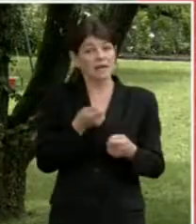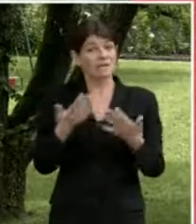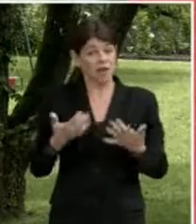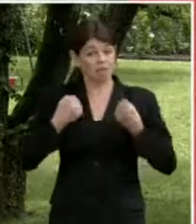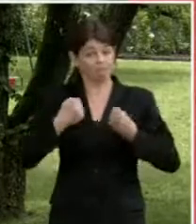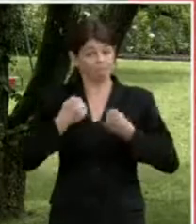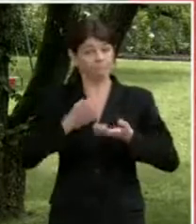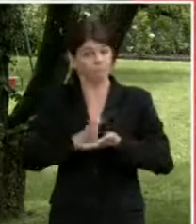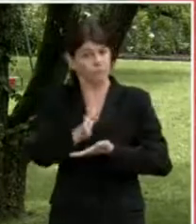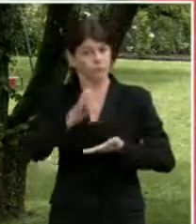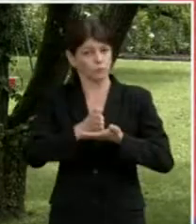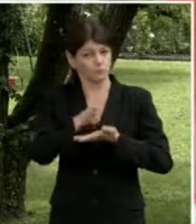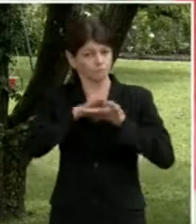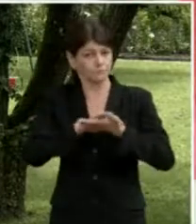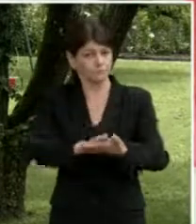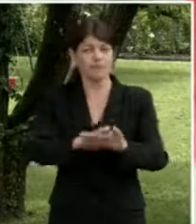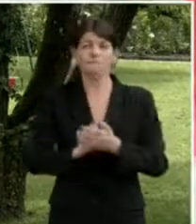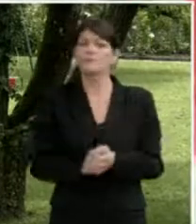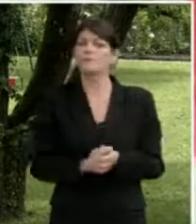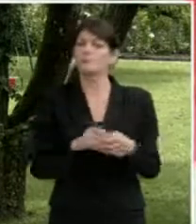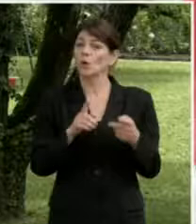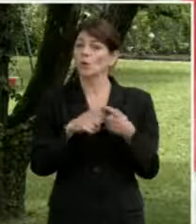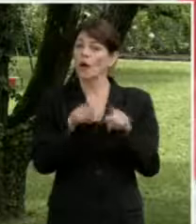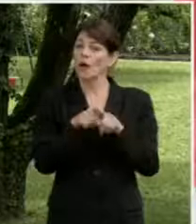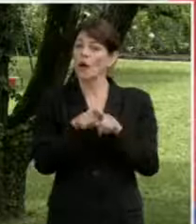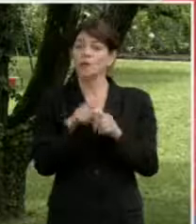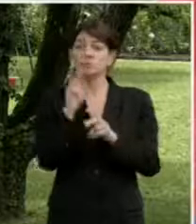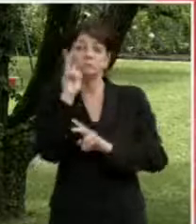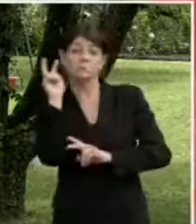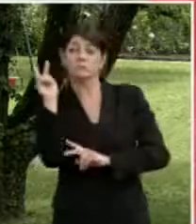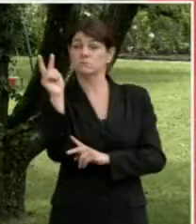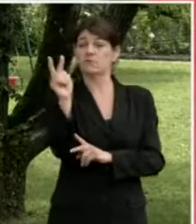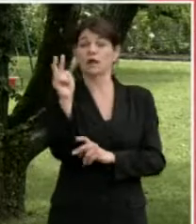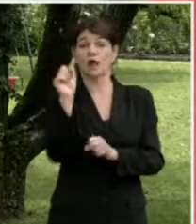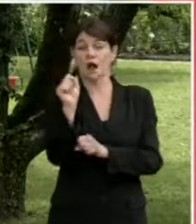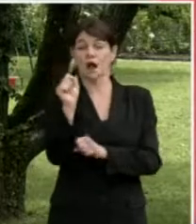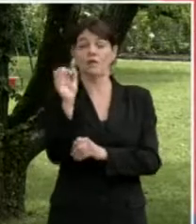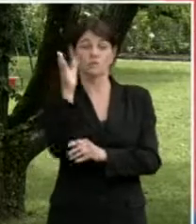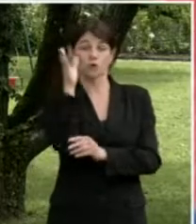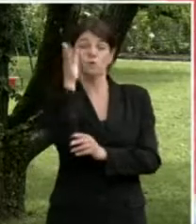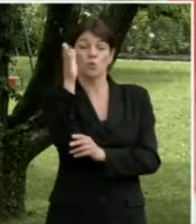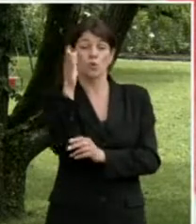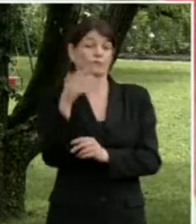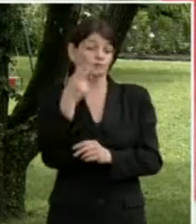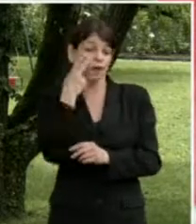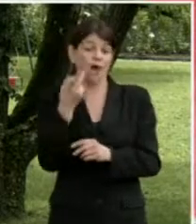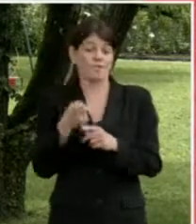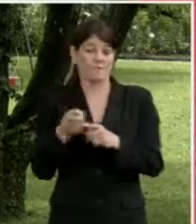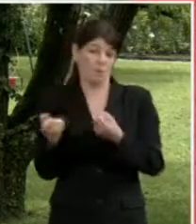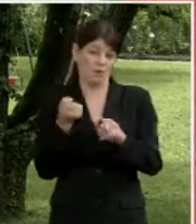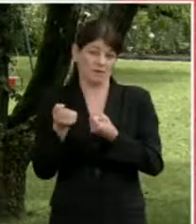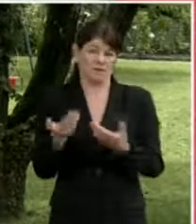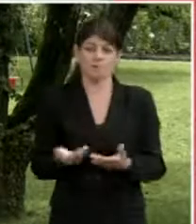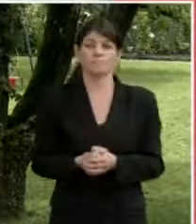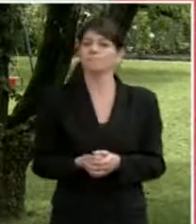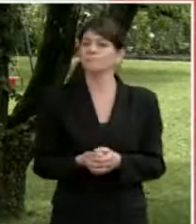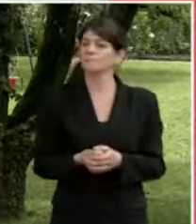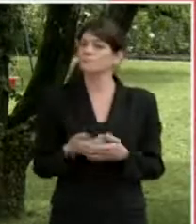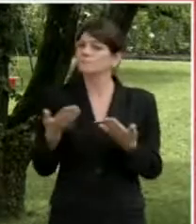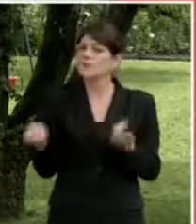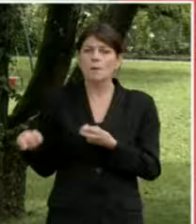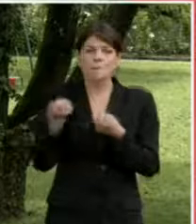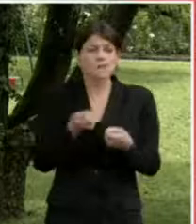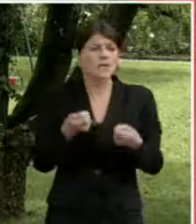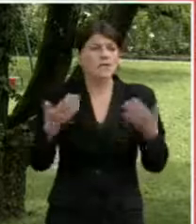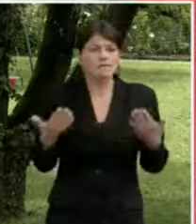Kontinuität, Stabilität und eine langfristige Ausrichtung der Politik. Sie führt